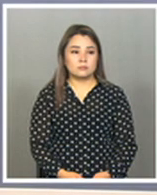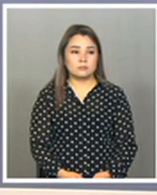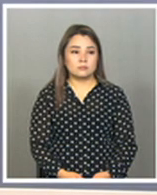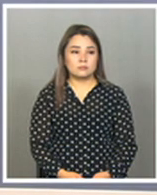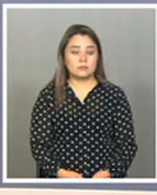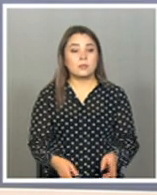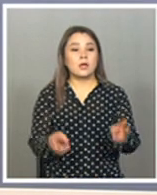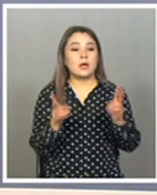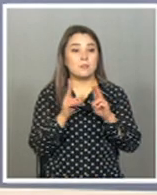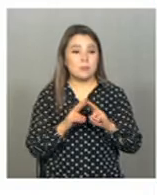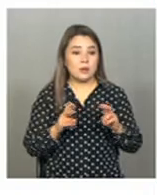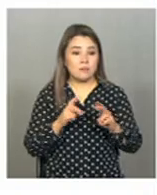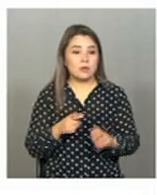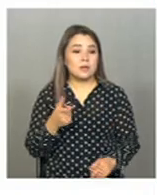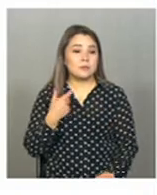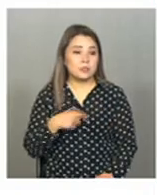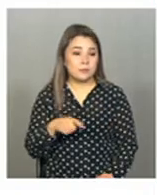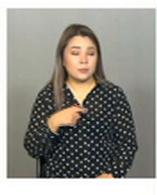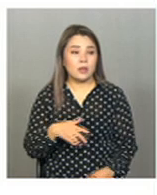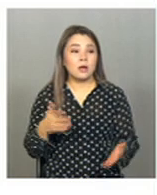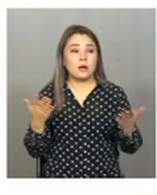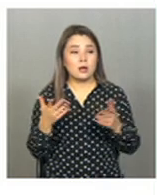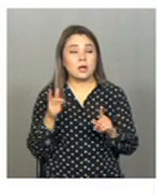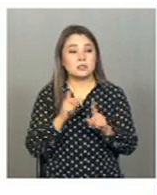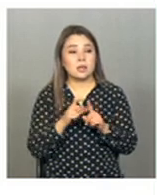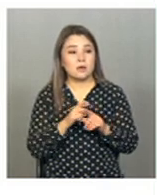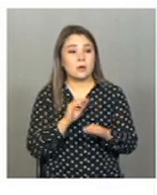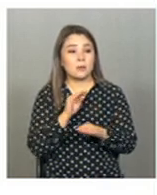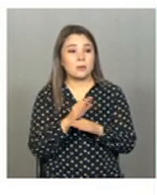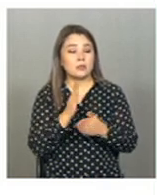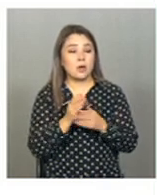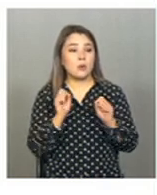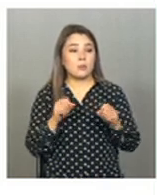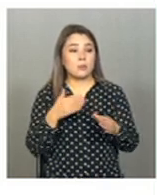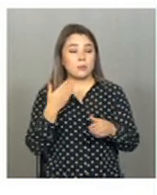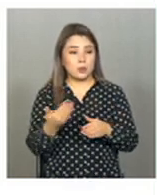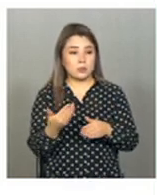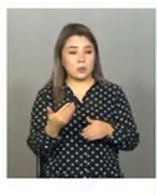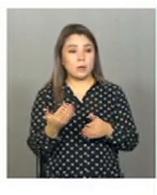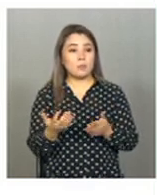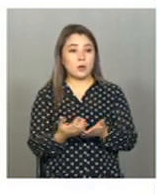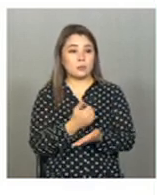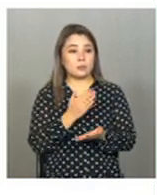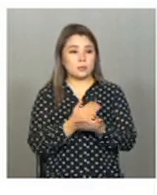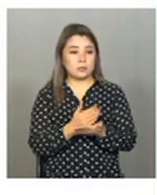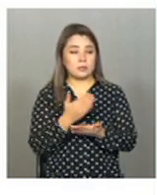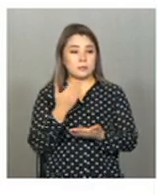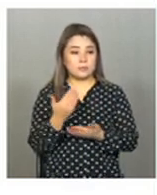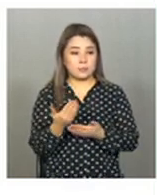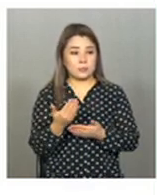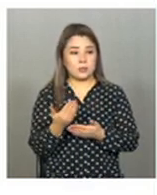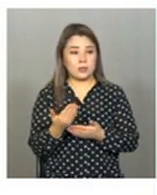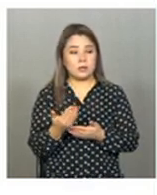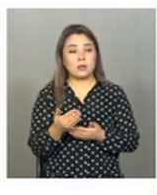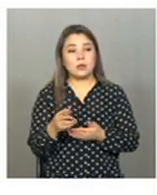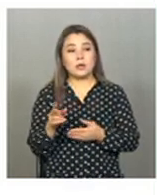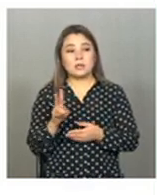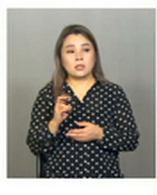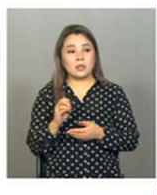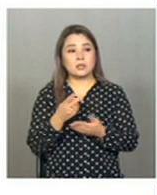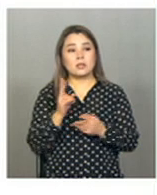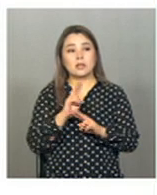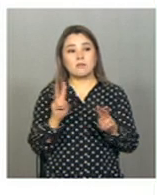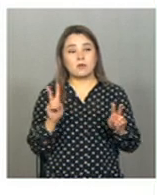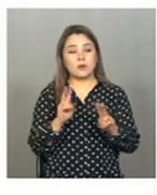Проверим себя. Какие словосочетания могли бы у вас получиться? Ни для чего не